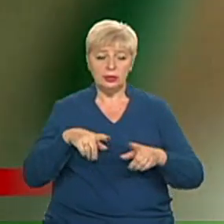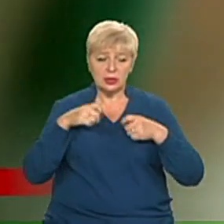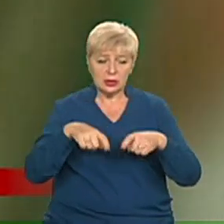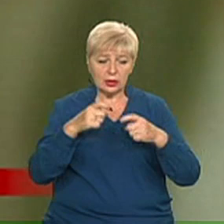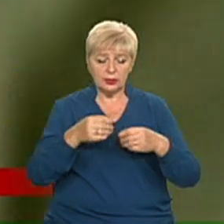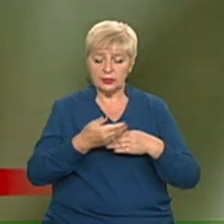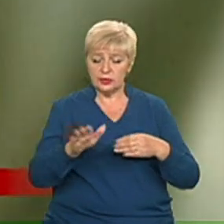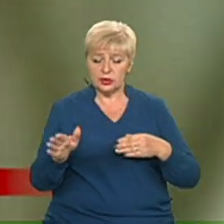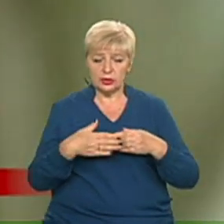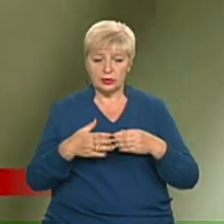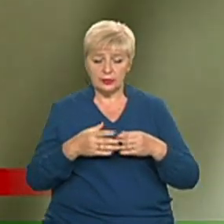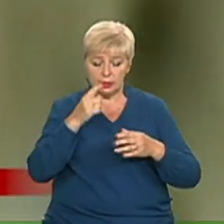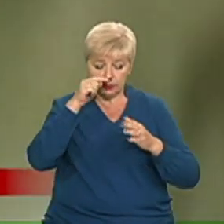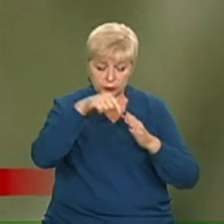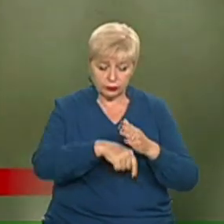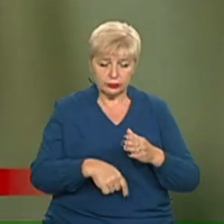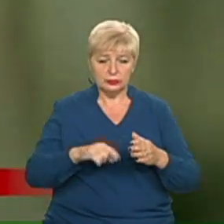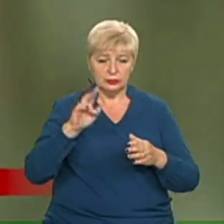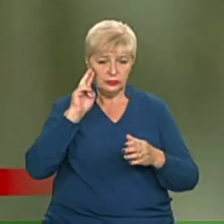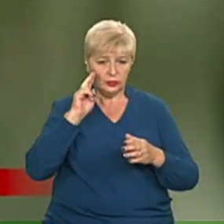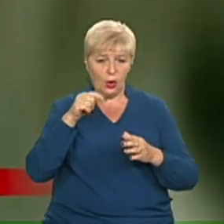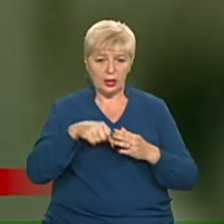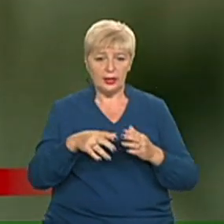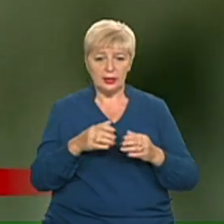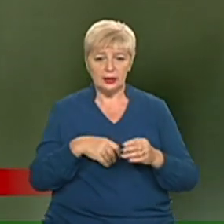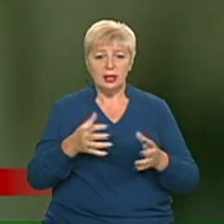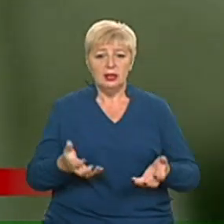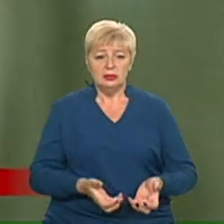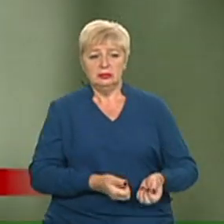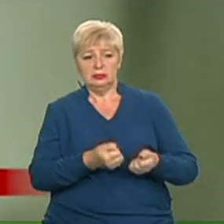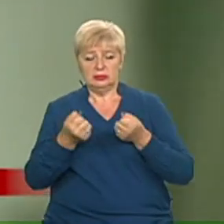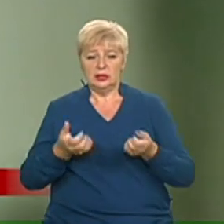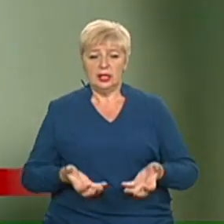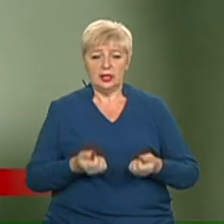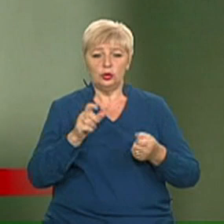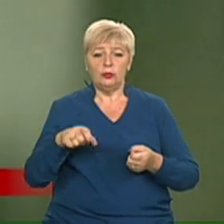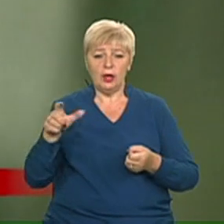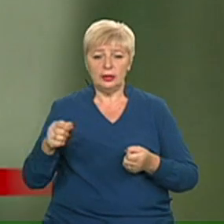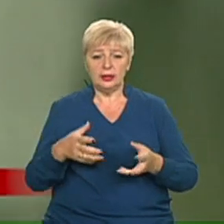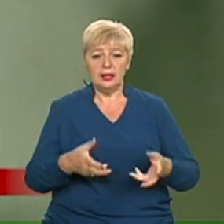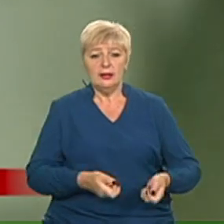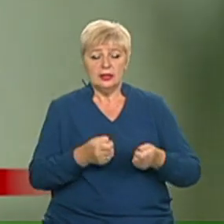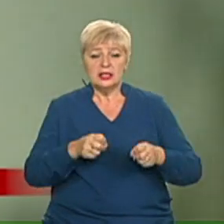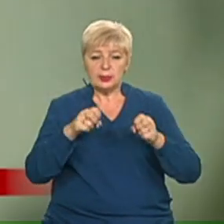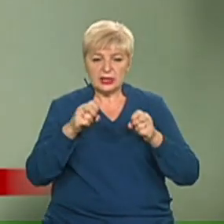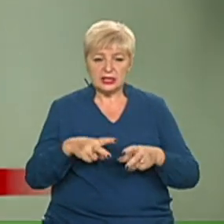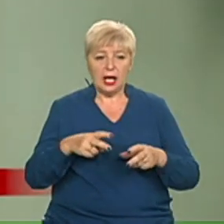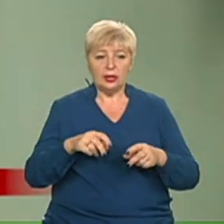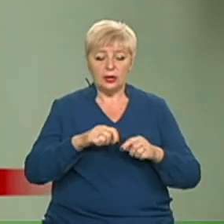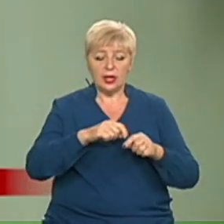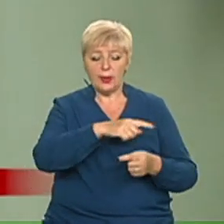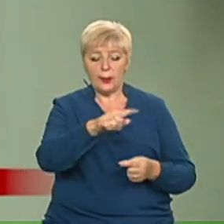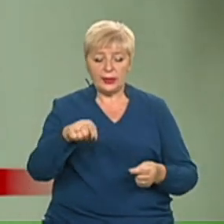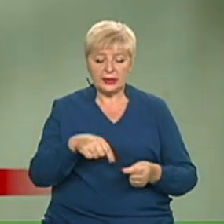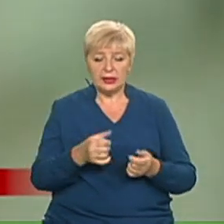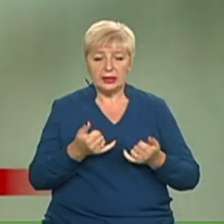двері та опинився у вигрібній ямі. Звідти його діставали рятувальники. Витягли чотирилапого за допомогою спеціальної петлі